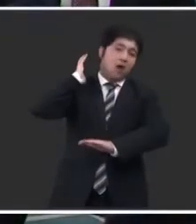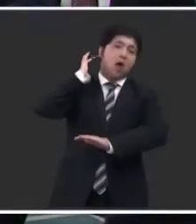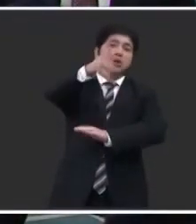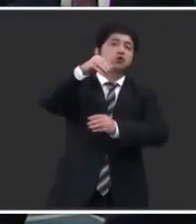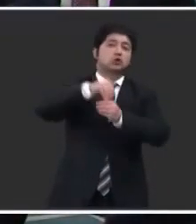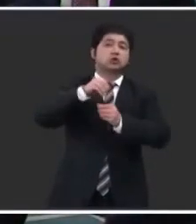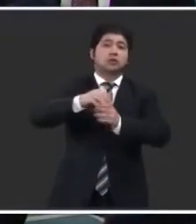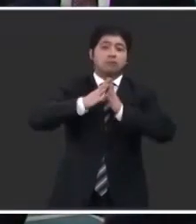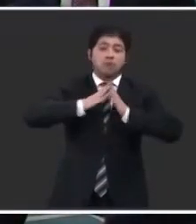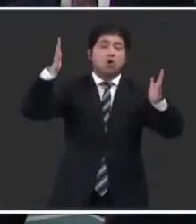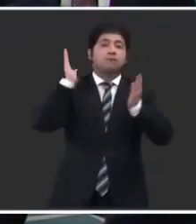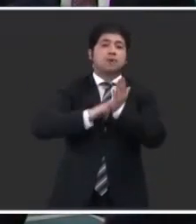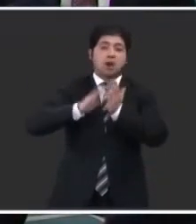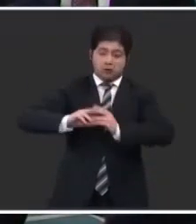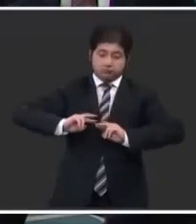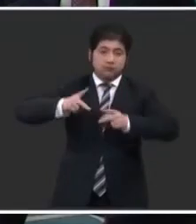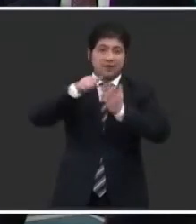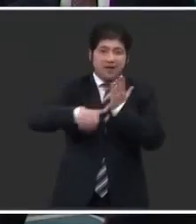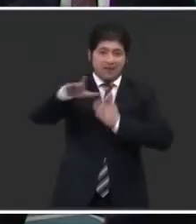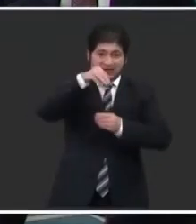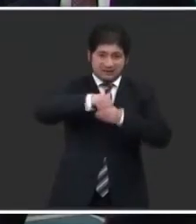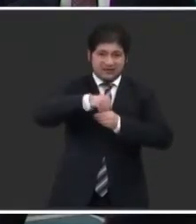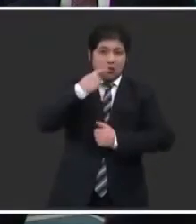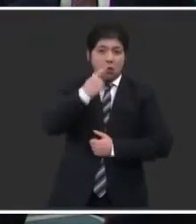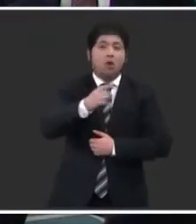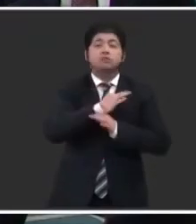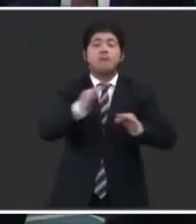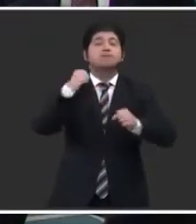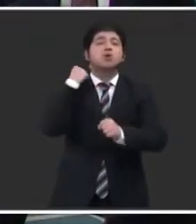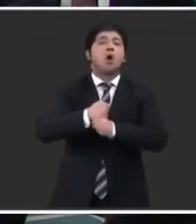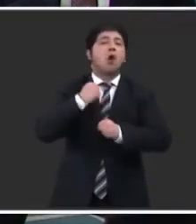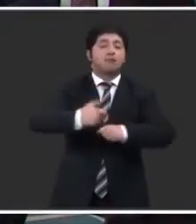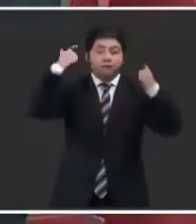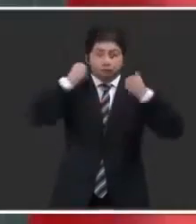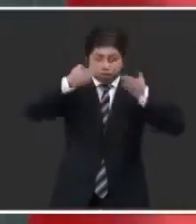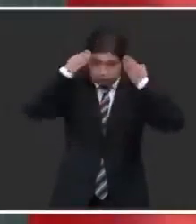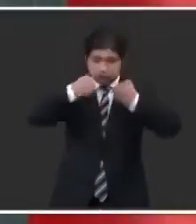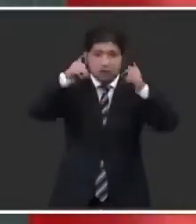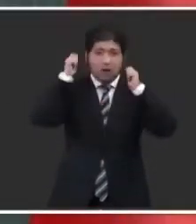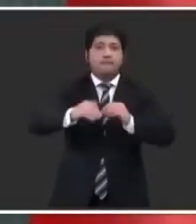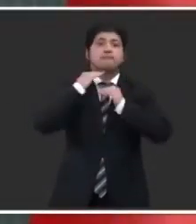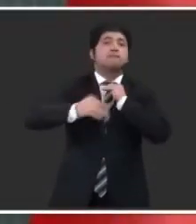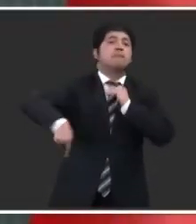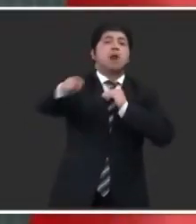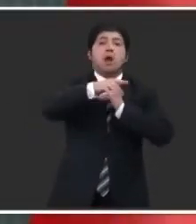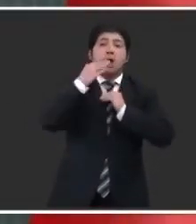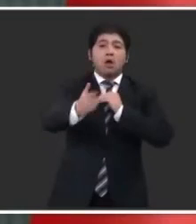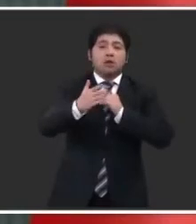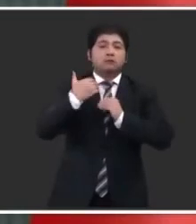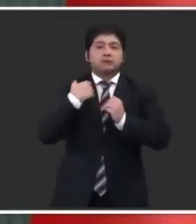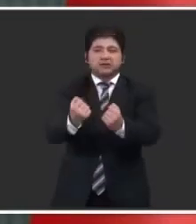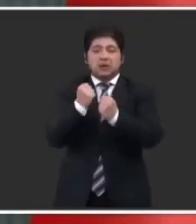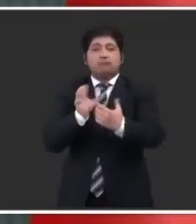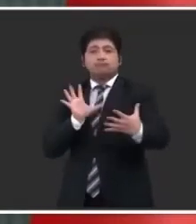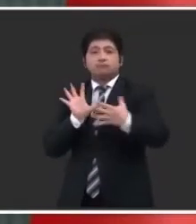uzanan Kadim mirasın özüne uygun şekilde Asli görevlerine odaklanmış milleti ile etle